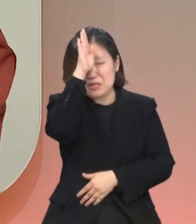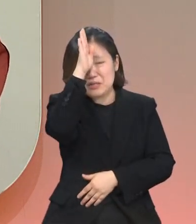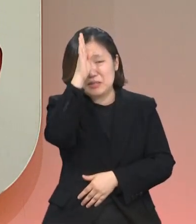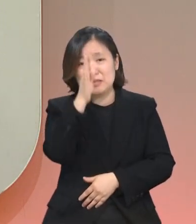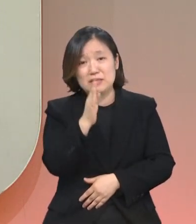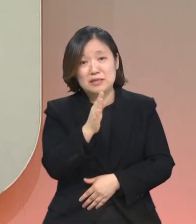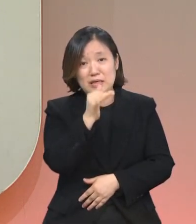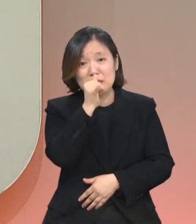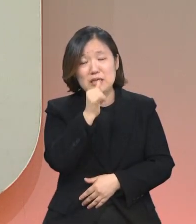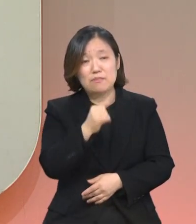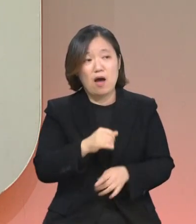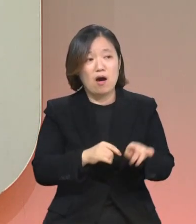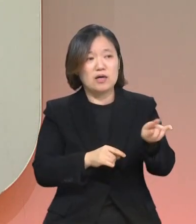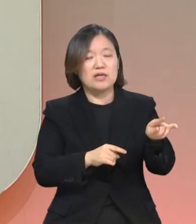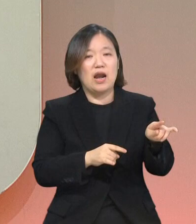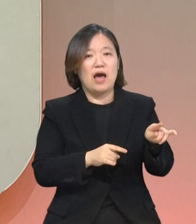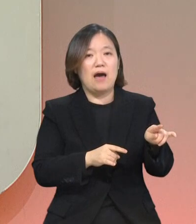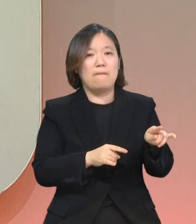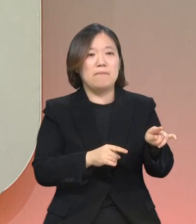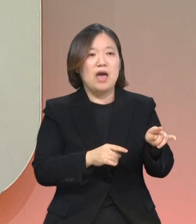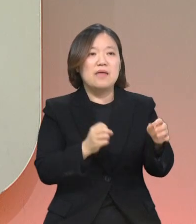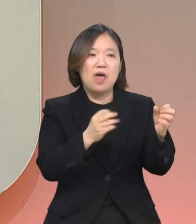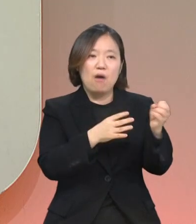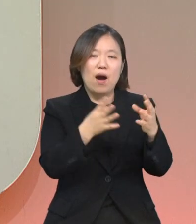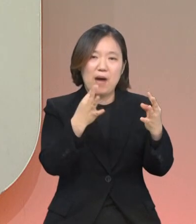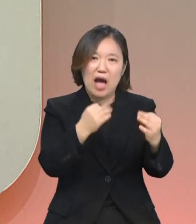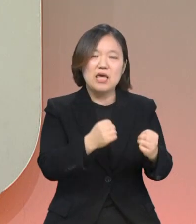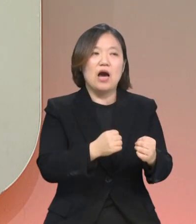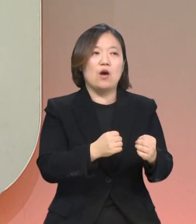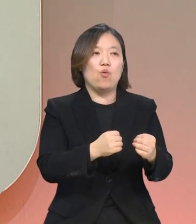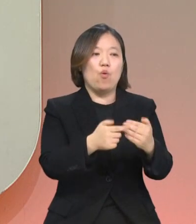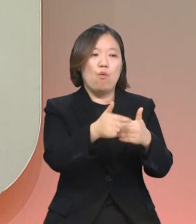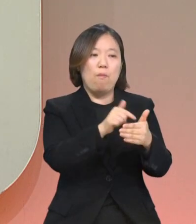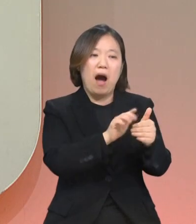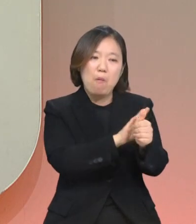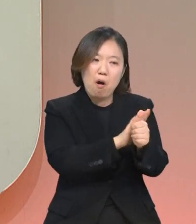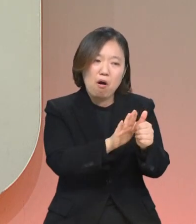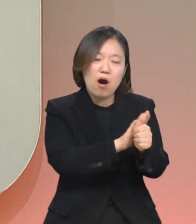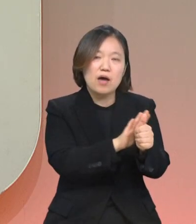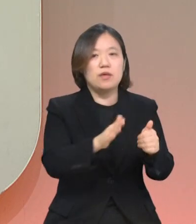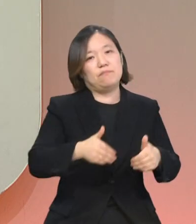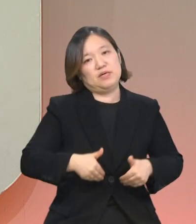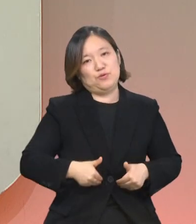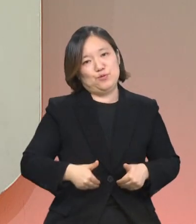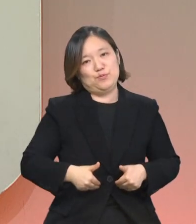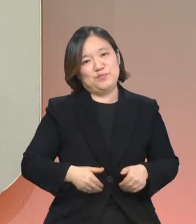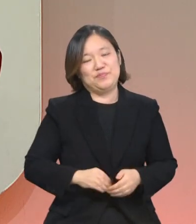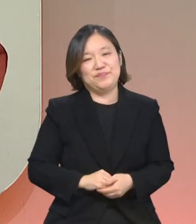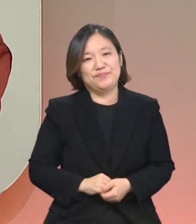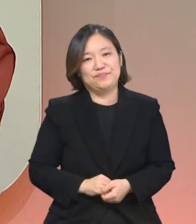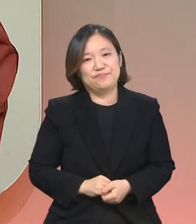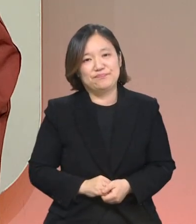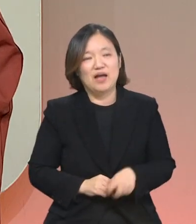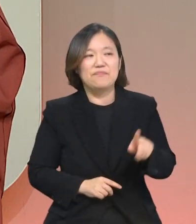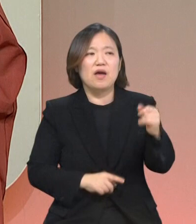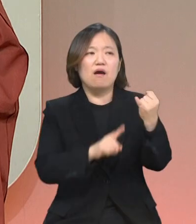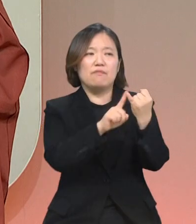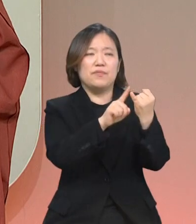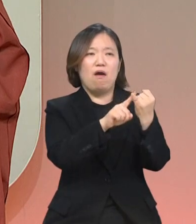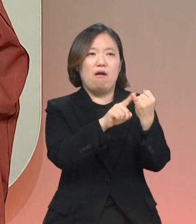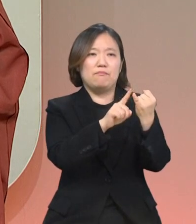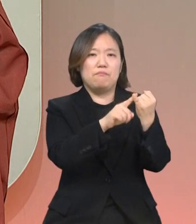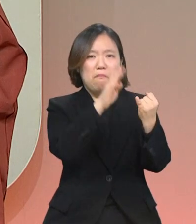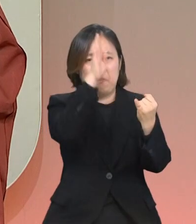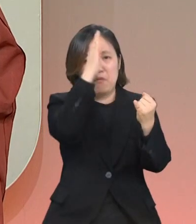옆에서 좀 대화도 해주고 마음도 어루만져 주고 해야 하는게 좋죠 그래서 그 보살님도 막 우울증 증세가